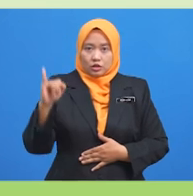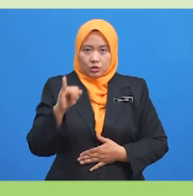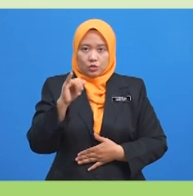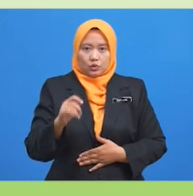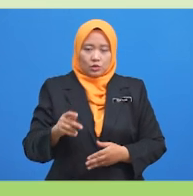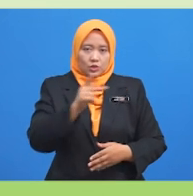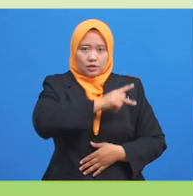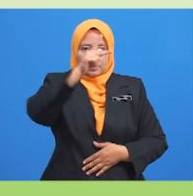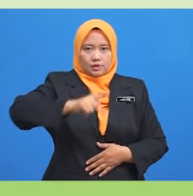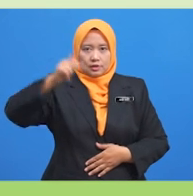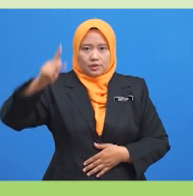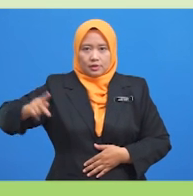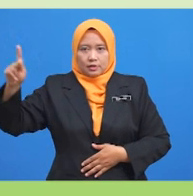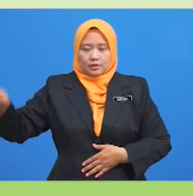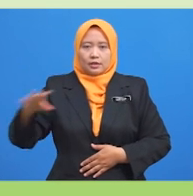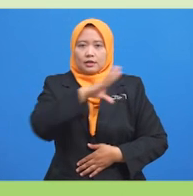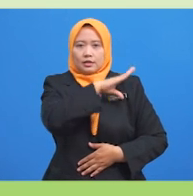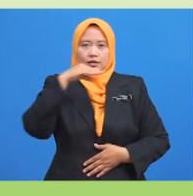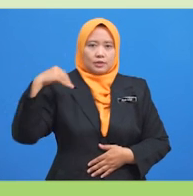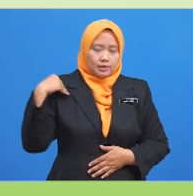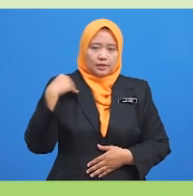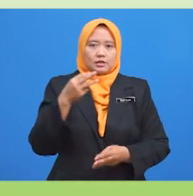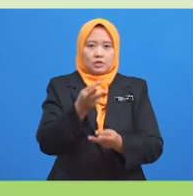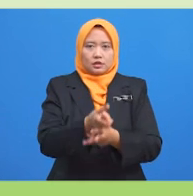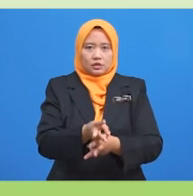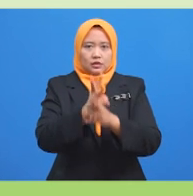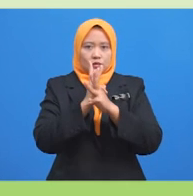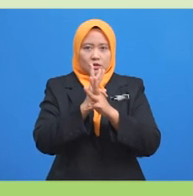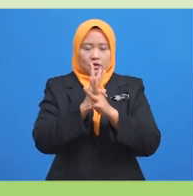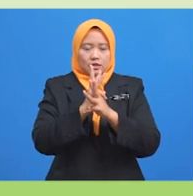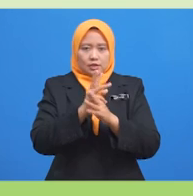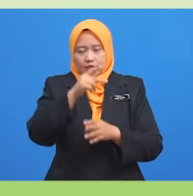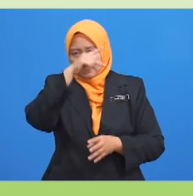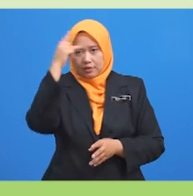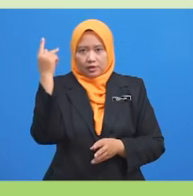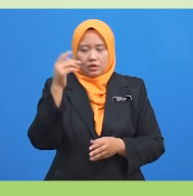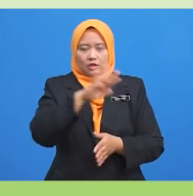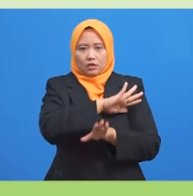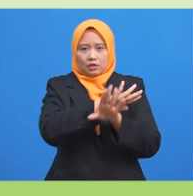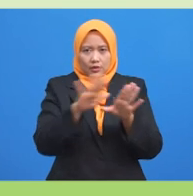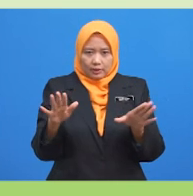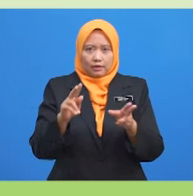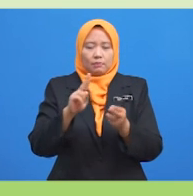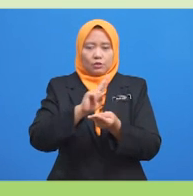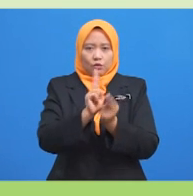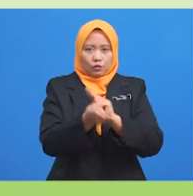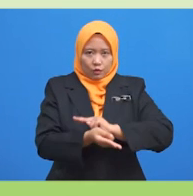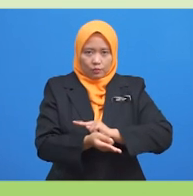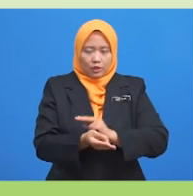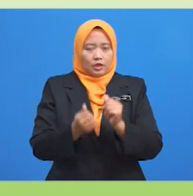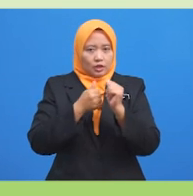sewa, kerana amount tersebut tidak berubah mengikut jumlah keluaran.